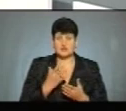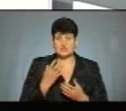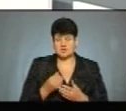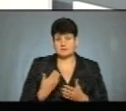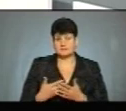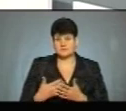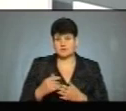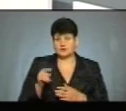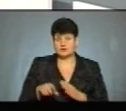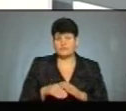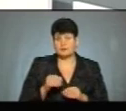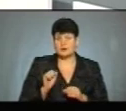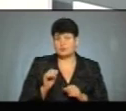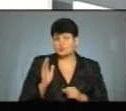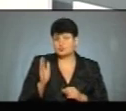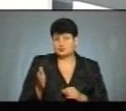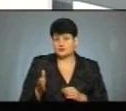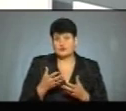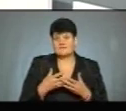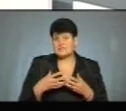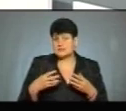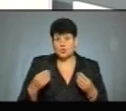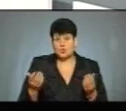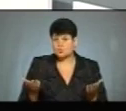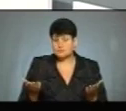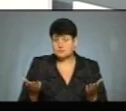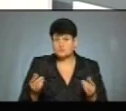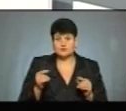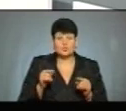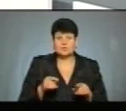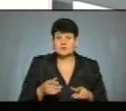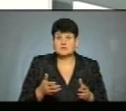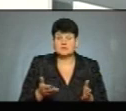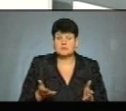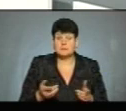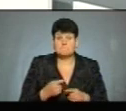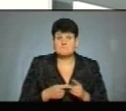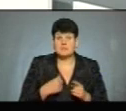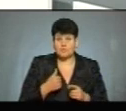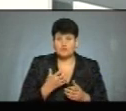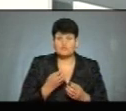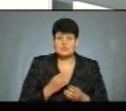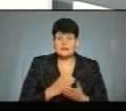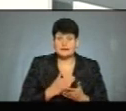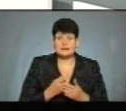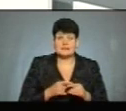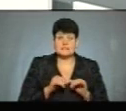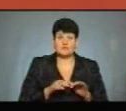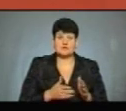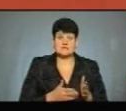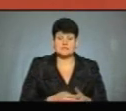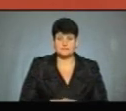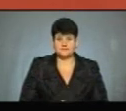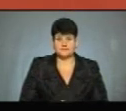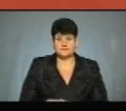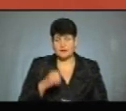версія про те, що вибори можуть відбутися і весною, ну тоді, скажімо, півроку ще є на цей процес.